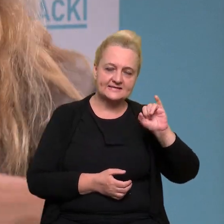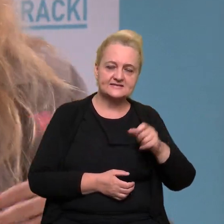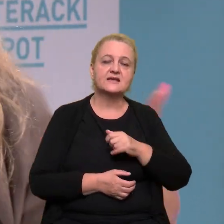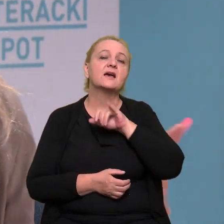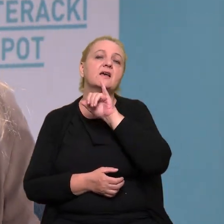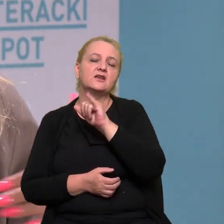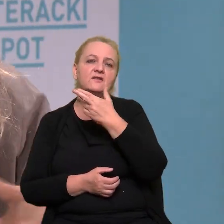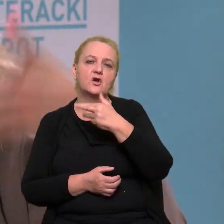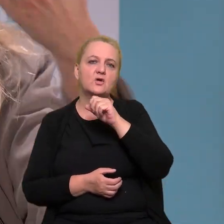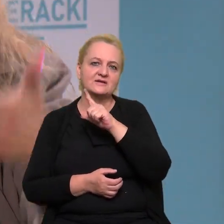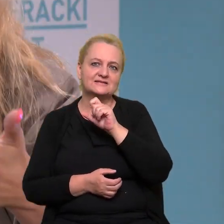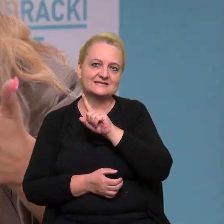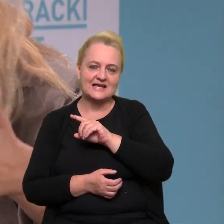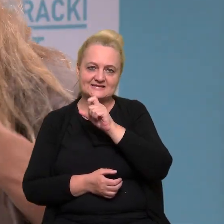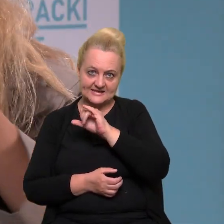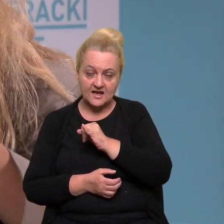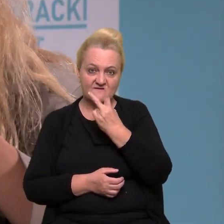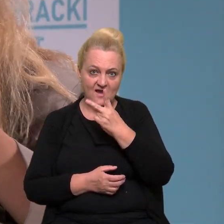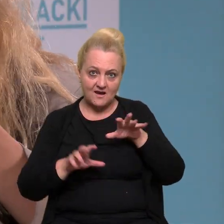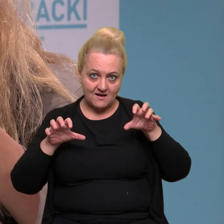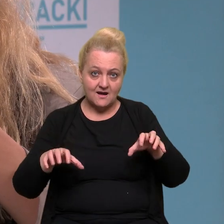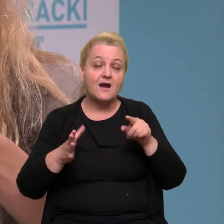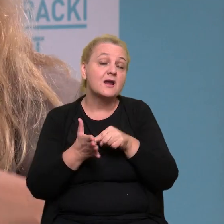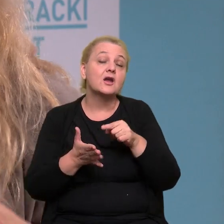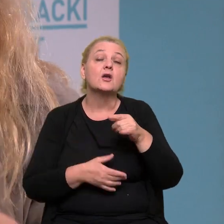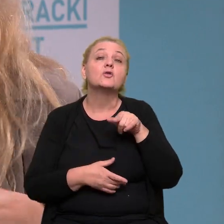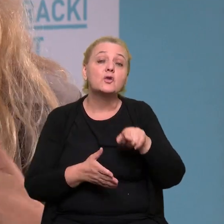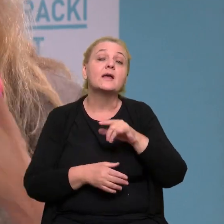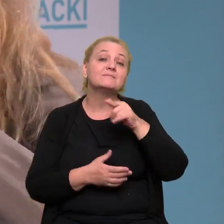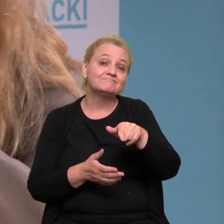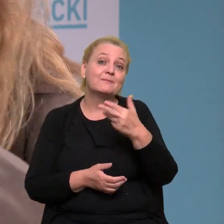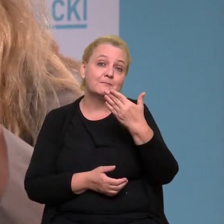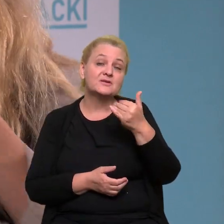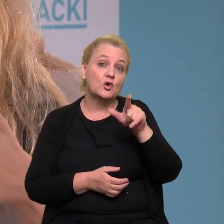która została zinternalizowana, to jest właśnie to, kiedy inne kobiety